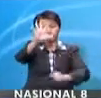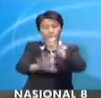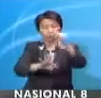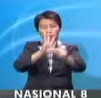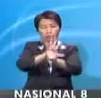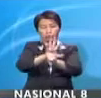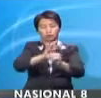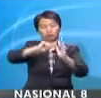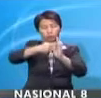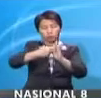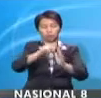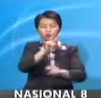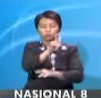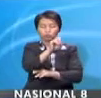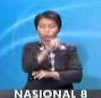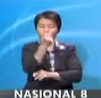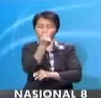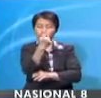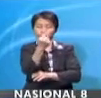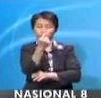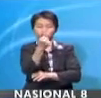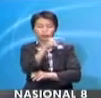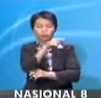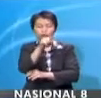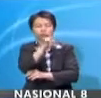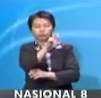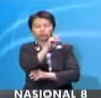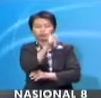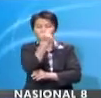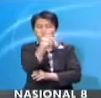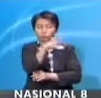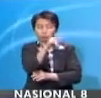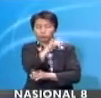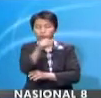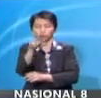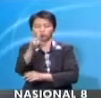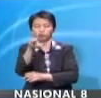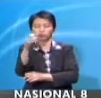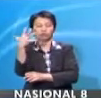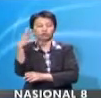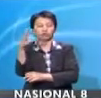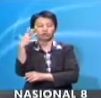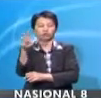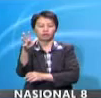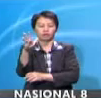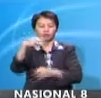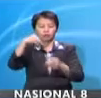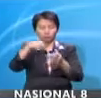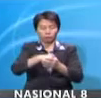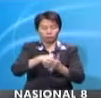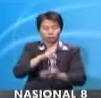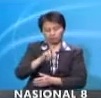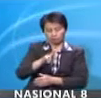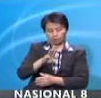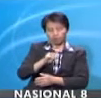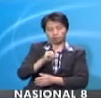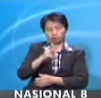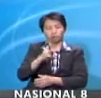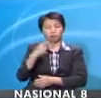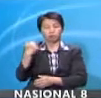bermula tahun 2011 sehingga ke tahun 2015. Dalam Rancangan Malaysia